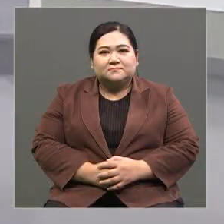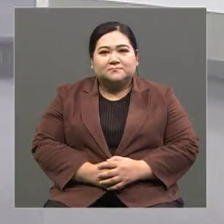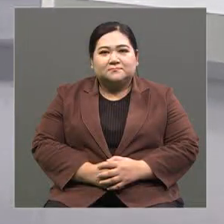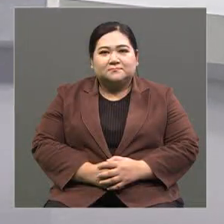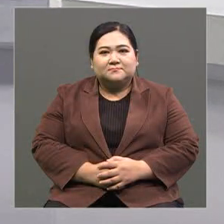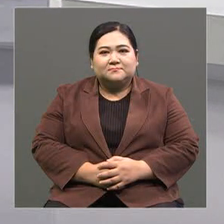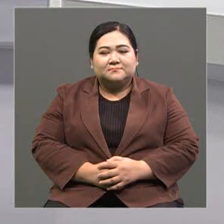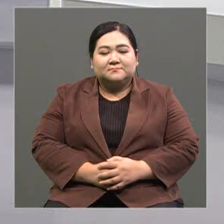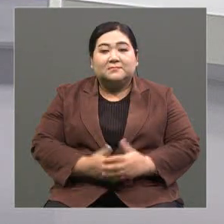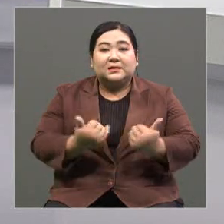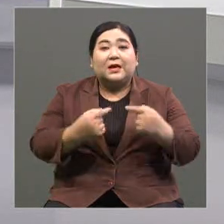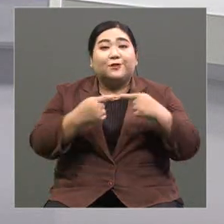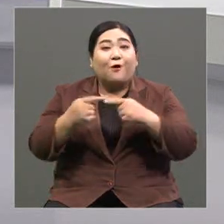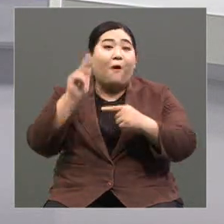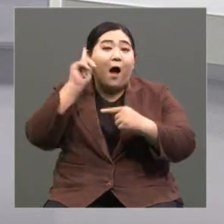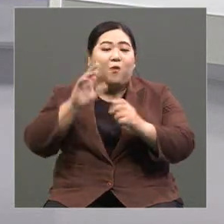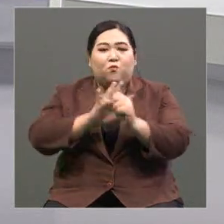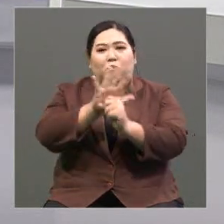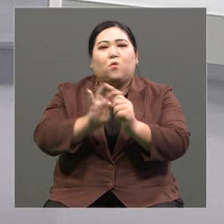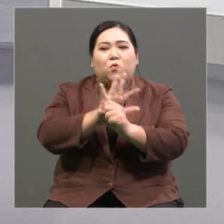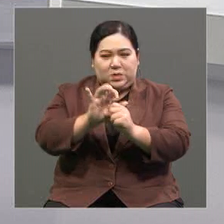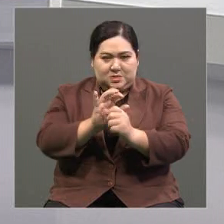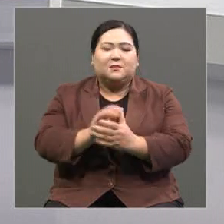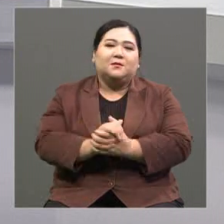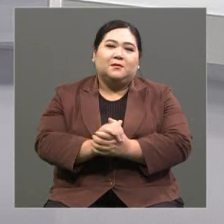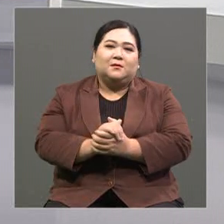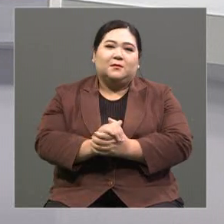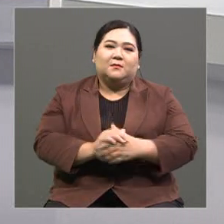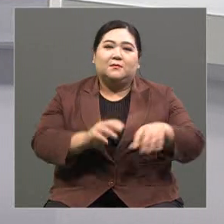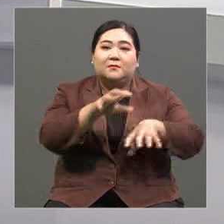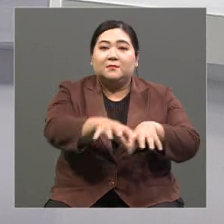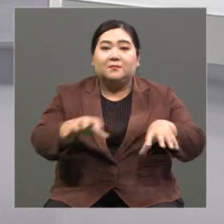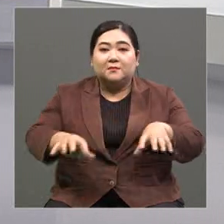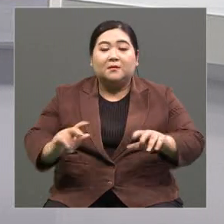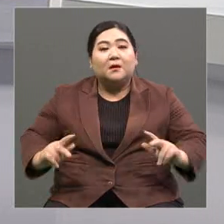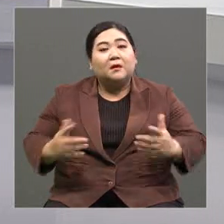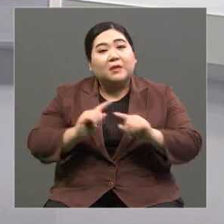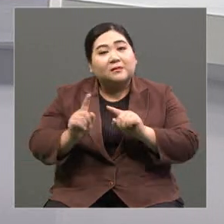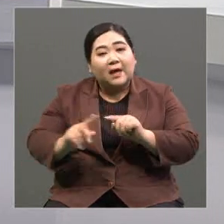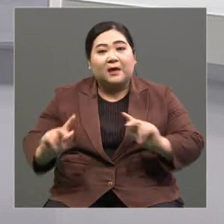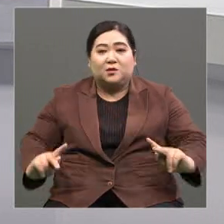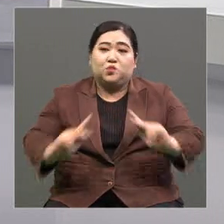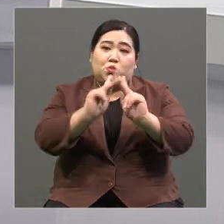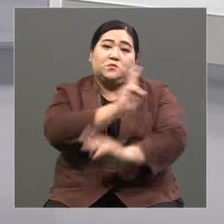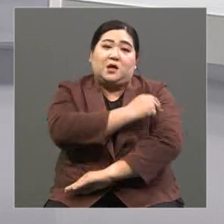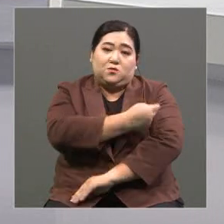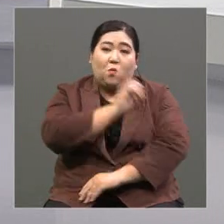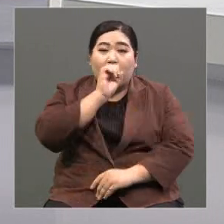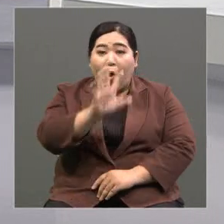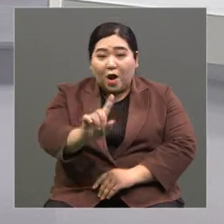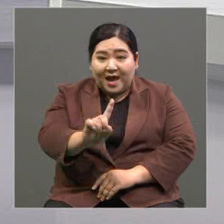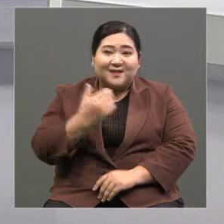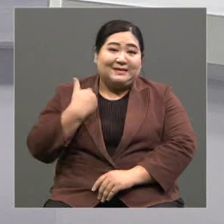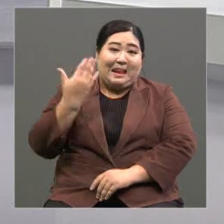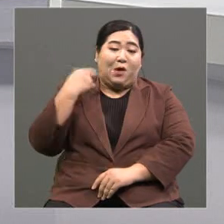มาดูเรื่องของสถานการณ์โควิด 19นะครับอย่างที่หน่วยงานที่เกี่ยวข้องโดยเฉพาะกระทรวงสาธารณสุขบอกแล้วหลังสงกรานต์มาเนี่ยนะครับ